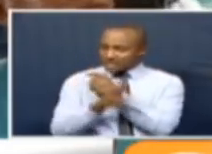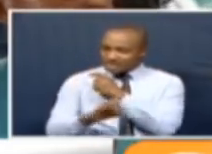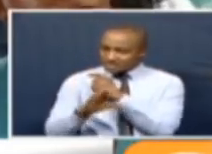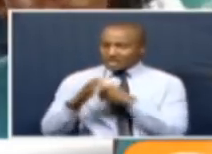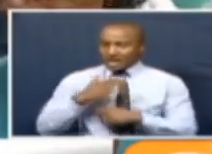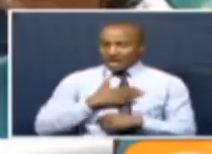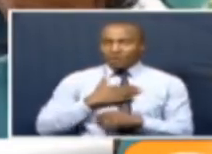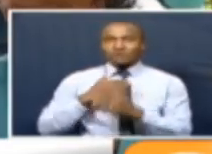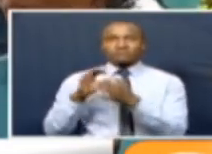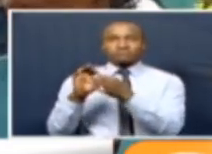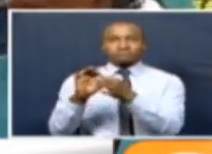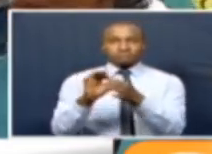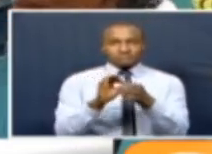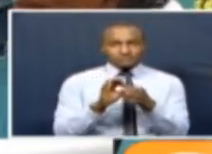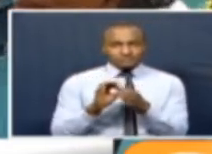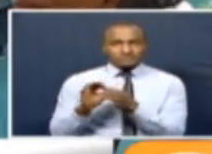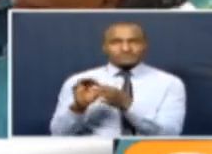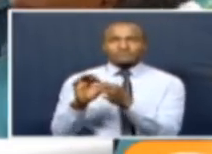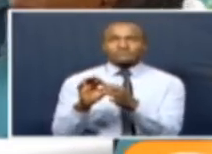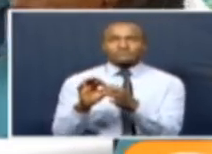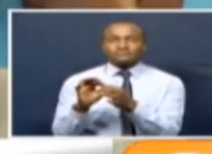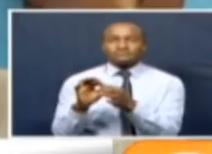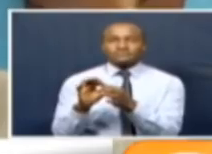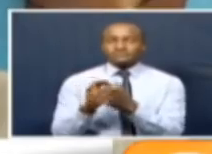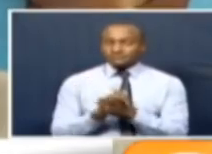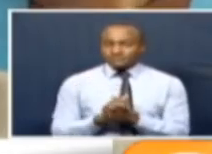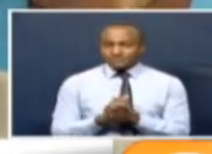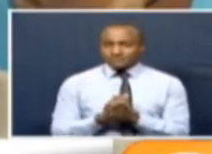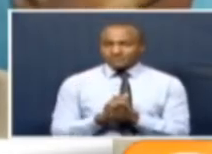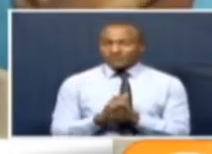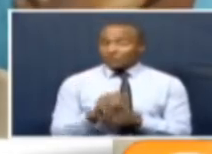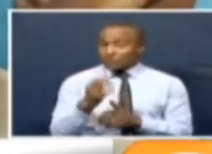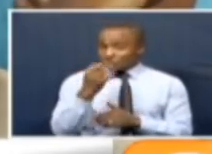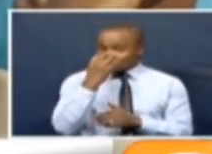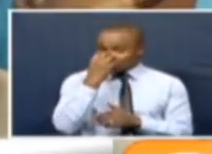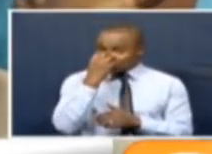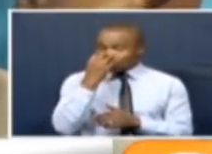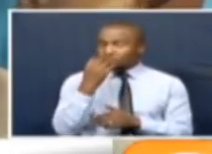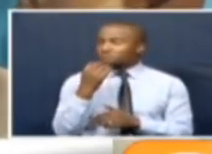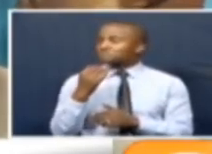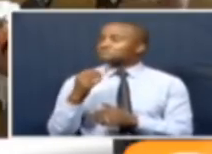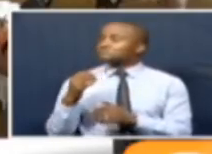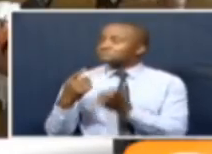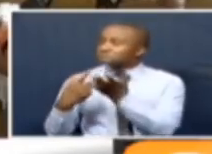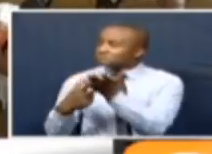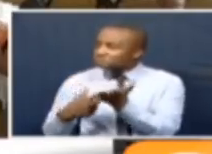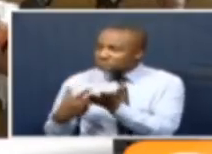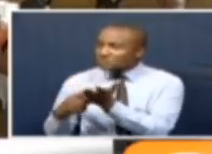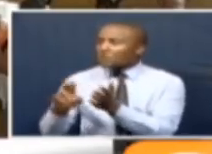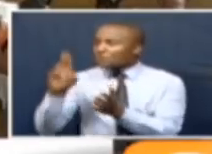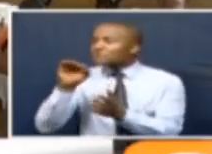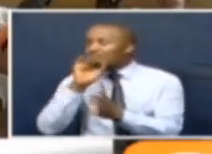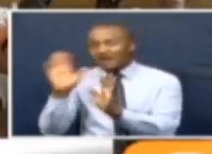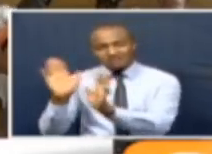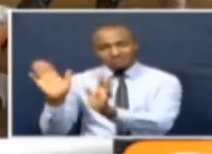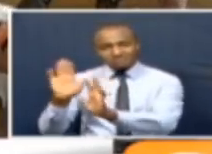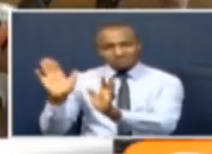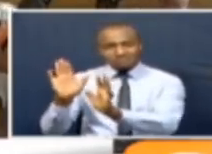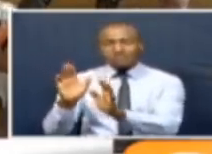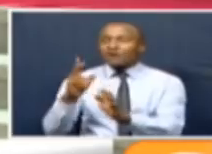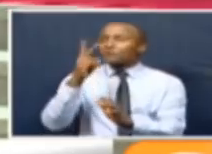Na licha ya Ruto kuepuka kuzungumzia mkutano wa Kenyatta na Odinga na athari zake hasa kwenye azma yake ya kuwania urais wa